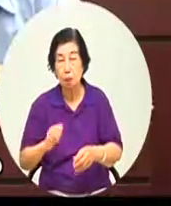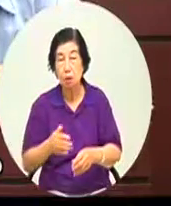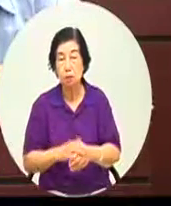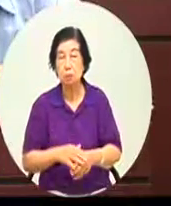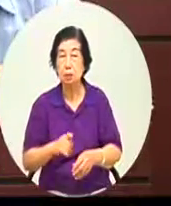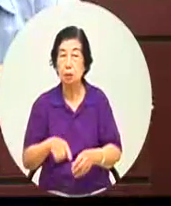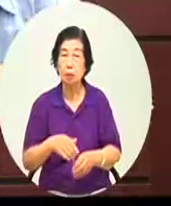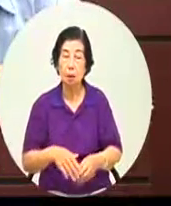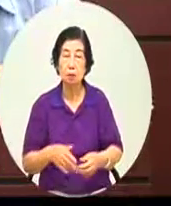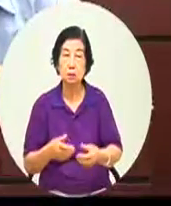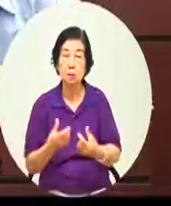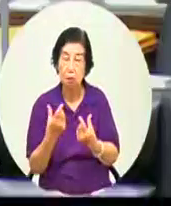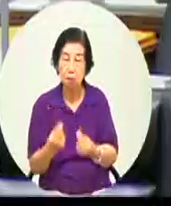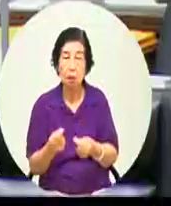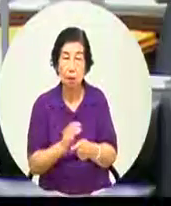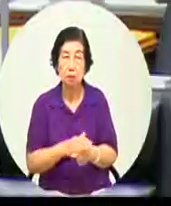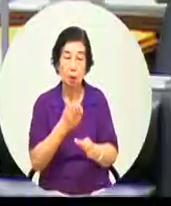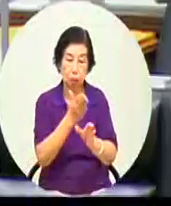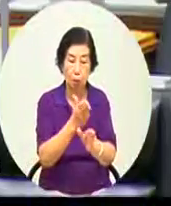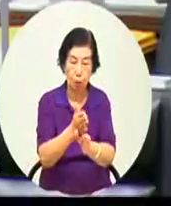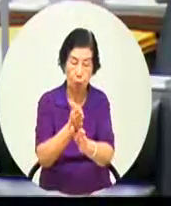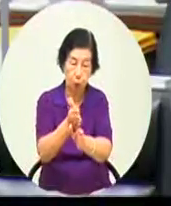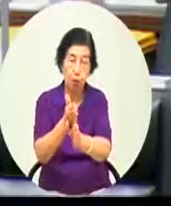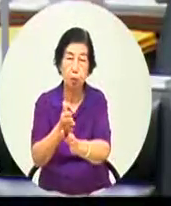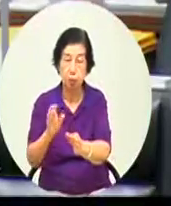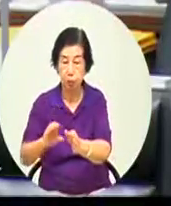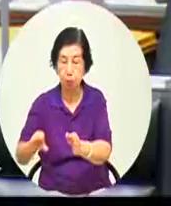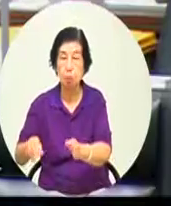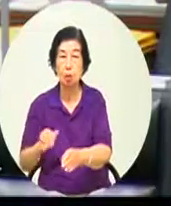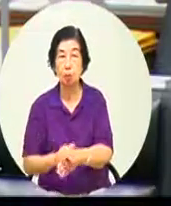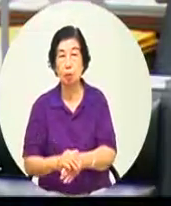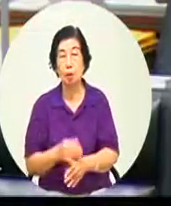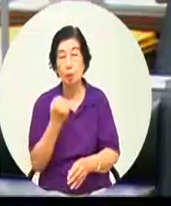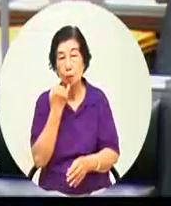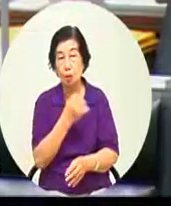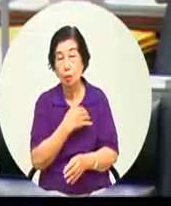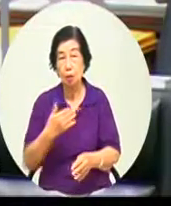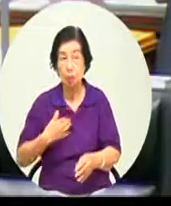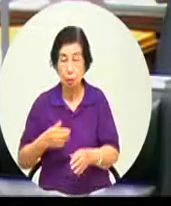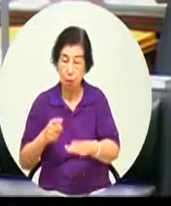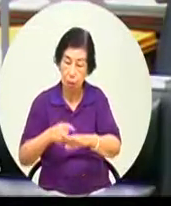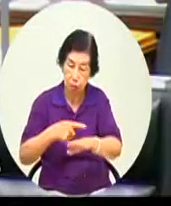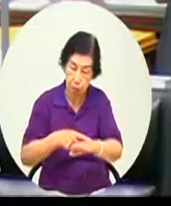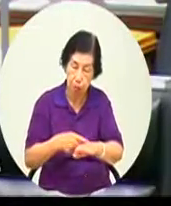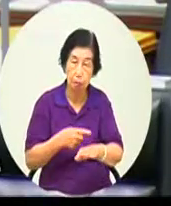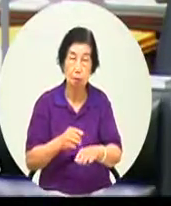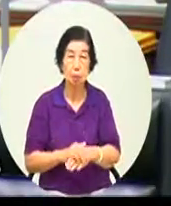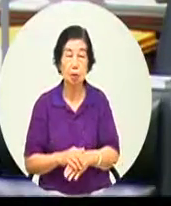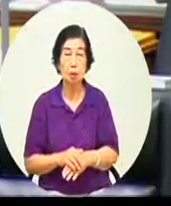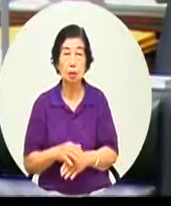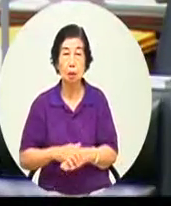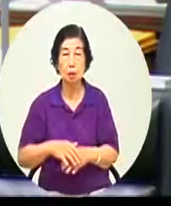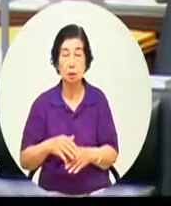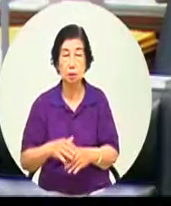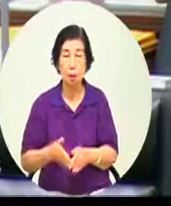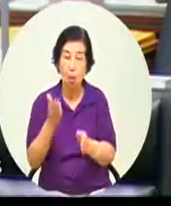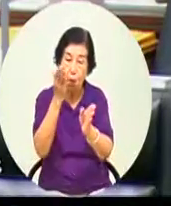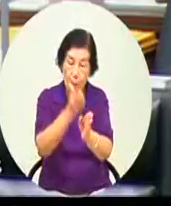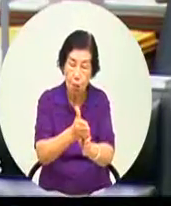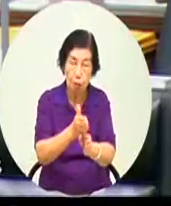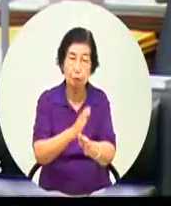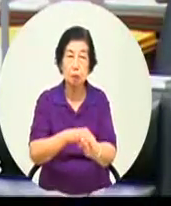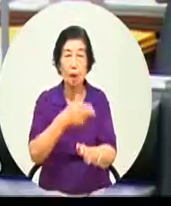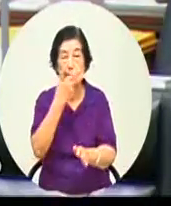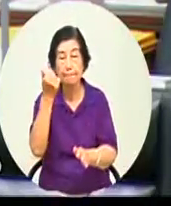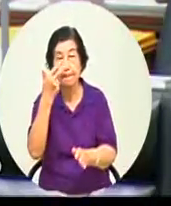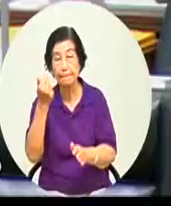可能有结构性的需求，我想也可能有这个可能性，或者是习惯性的图求一个方便。我不了解是什么